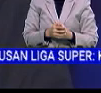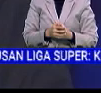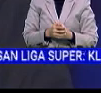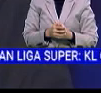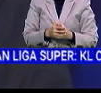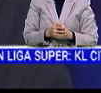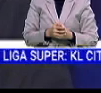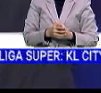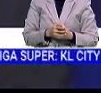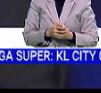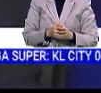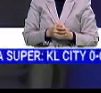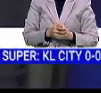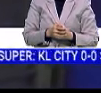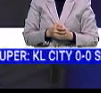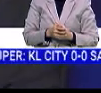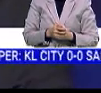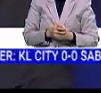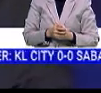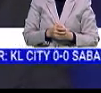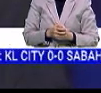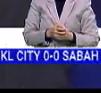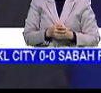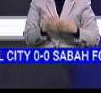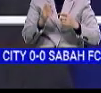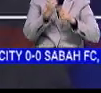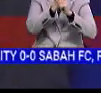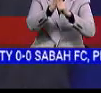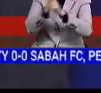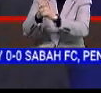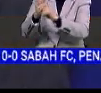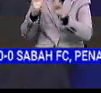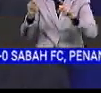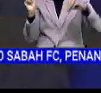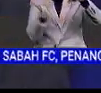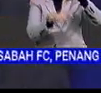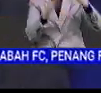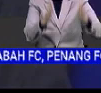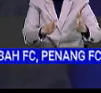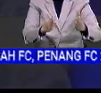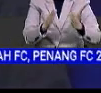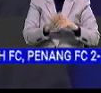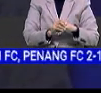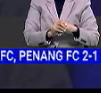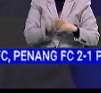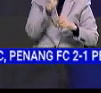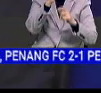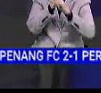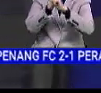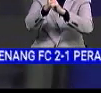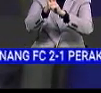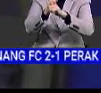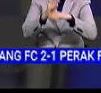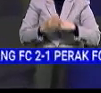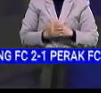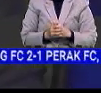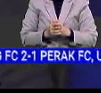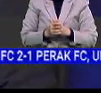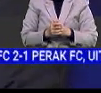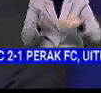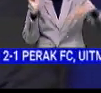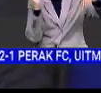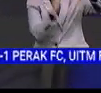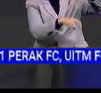The defense, maybe two central defenders and goalkeeper okay, but as the team we did not play well. We did not defend well. And